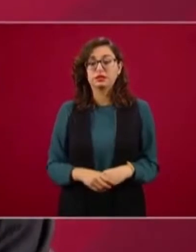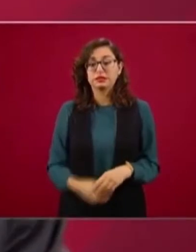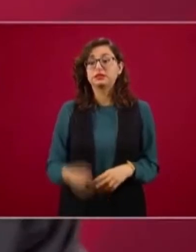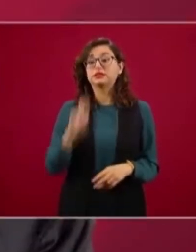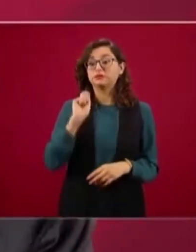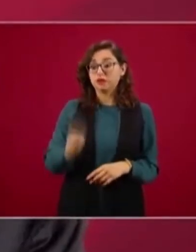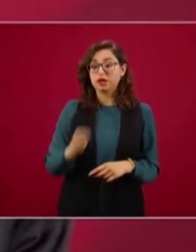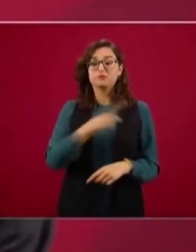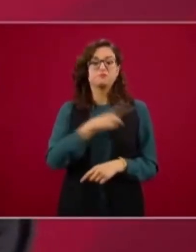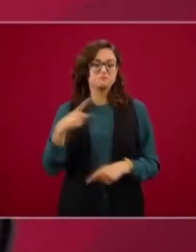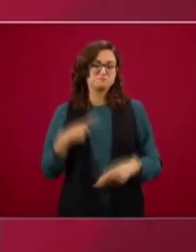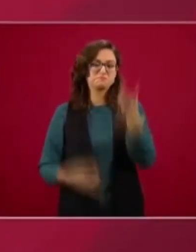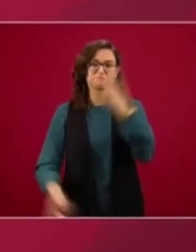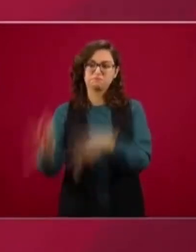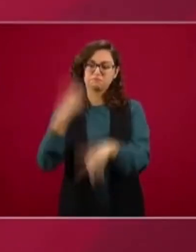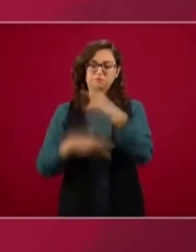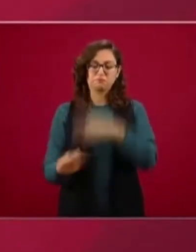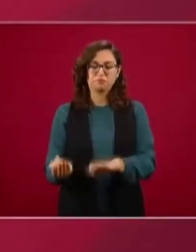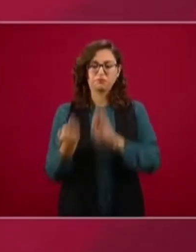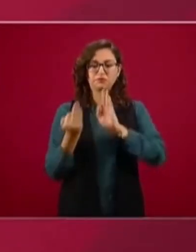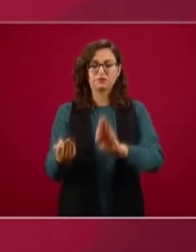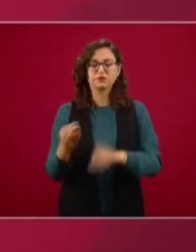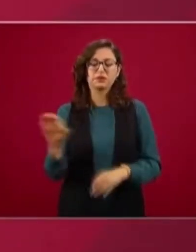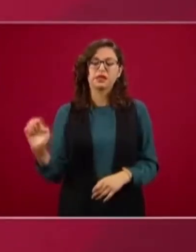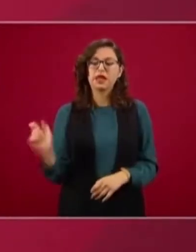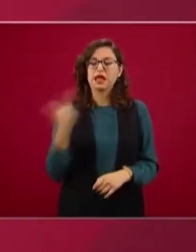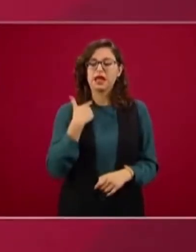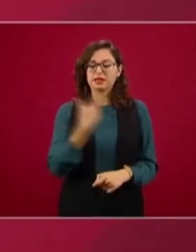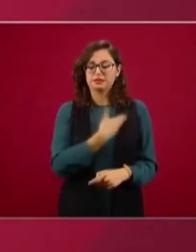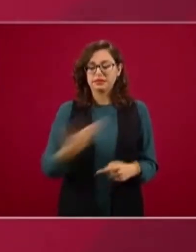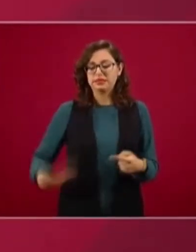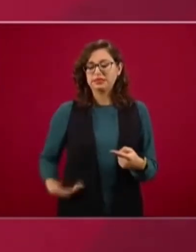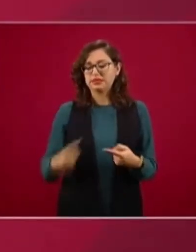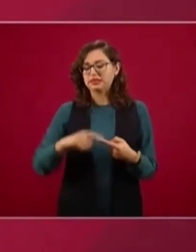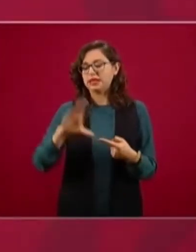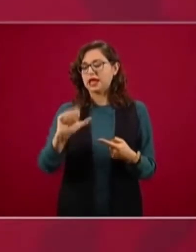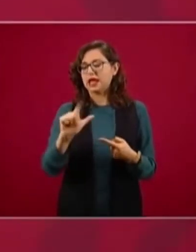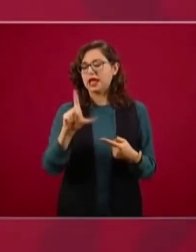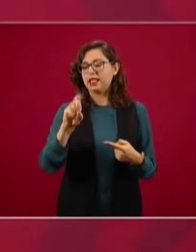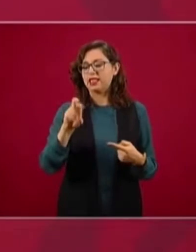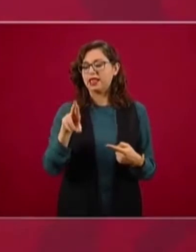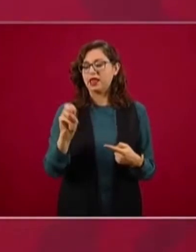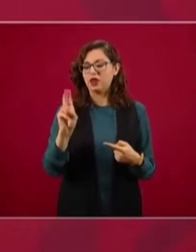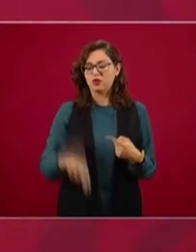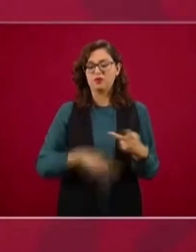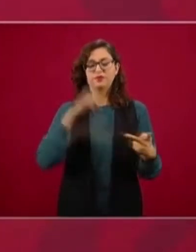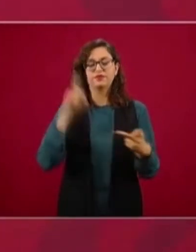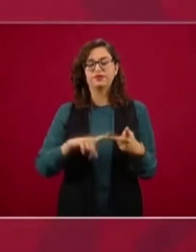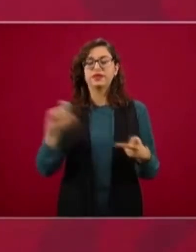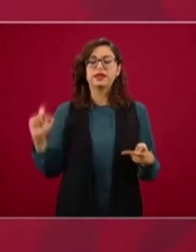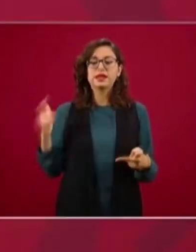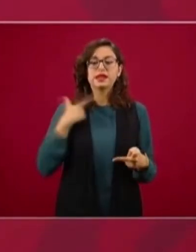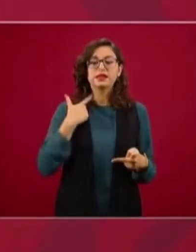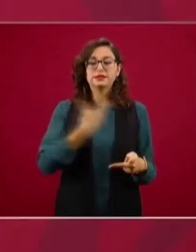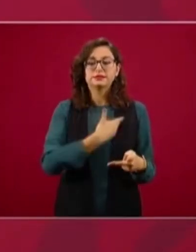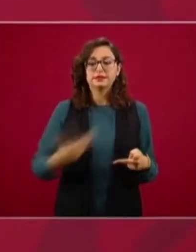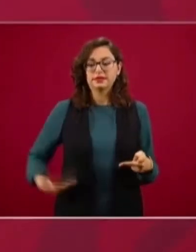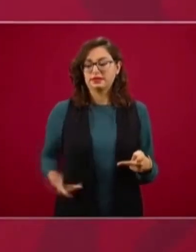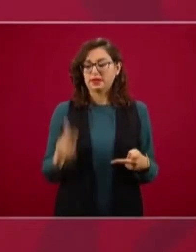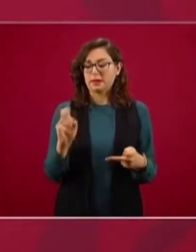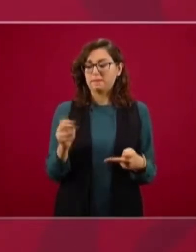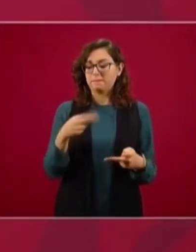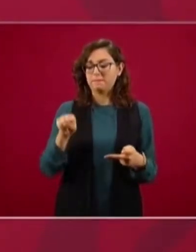Peña Nieto và người tiền nhiệm của ông là Felipe Calderón chỉ đạo ông đưa hối lộ cho chiến dịch bầu cử năm